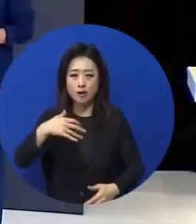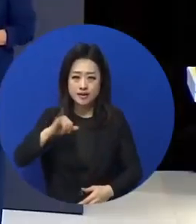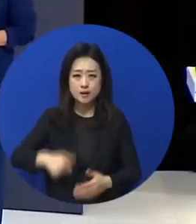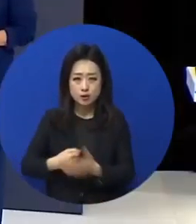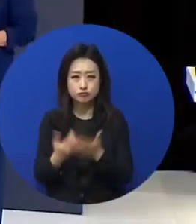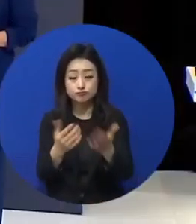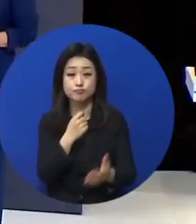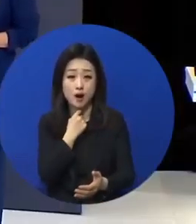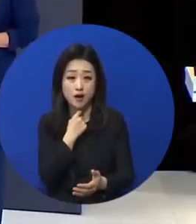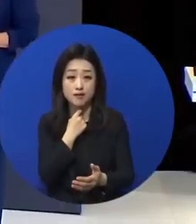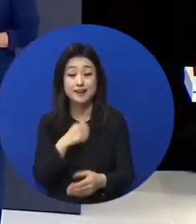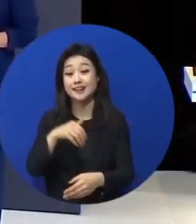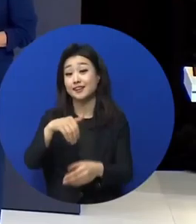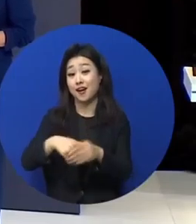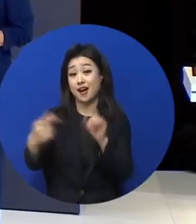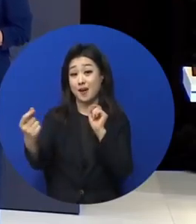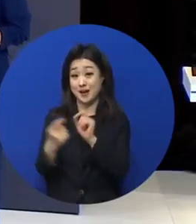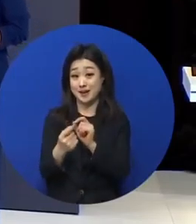선거가 시작되었나 봅니다.